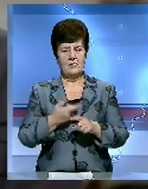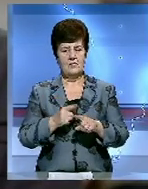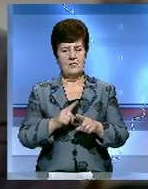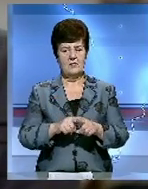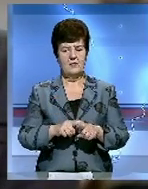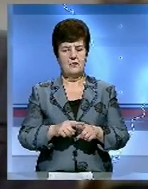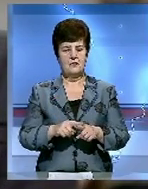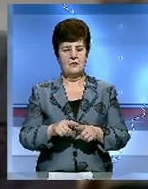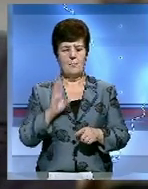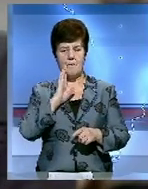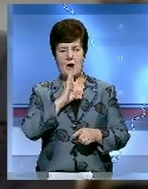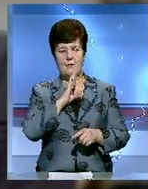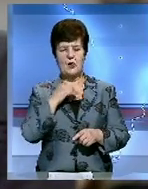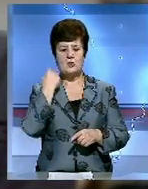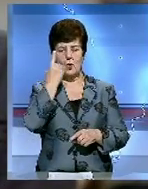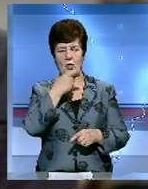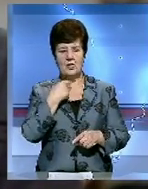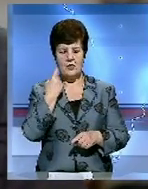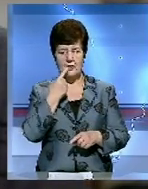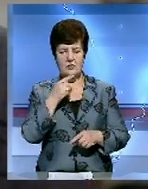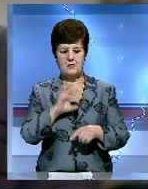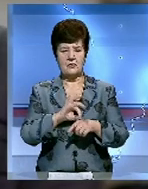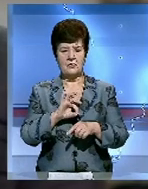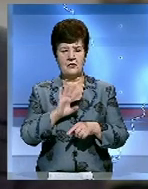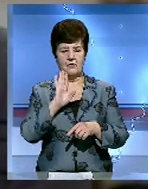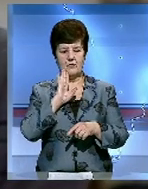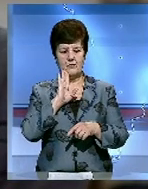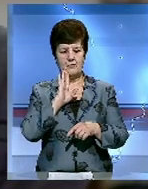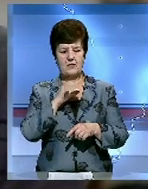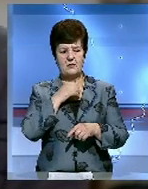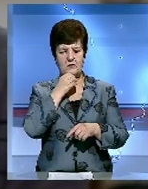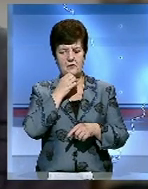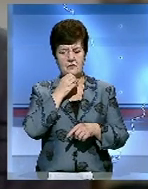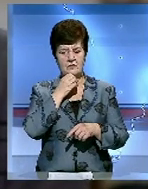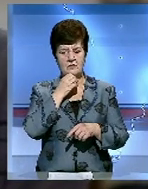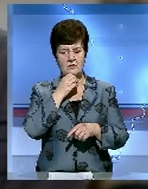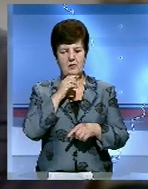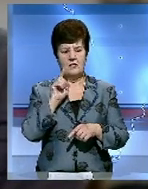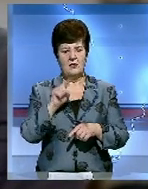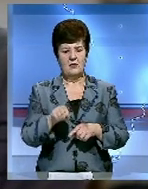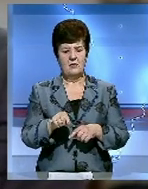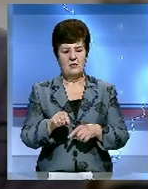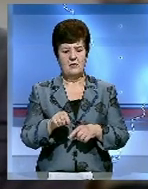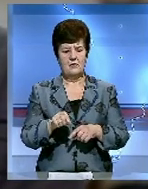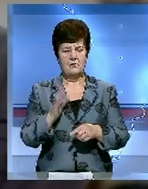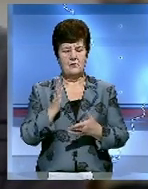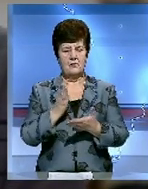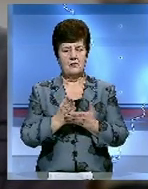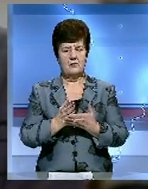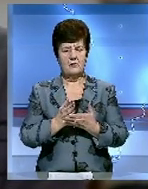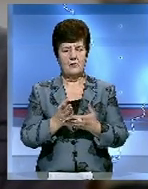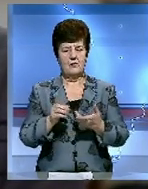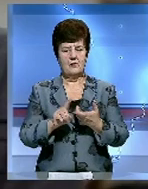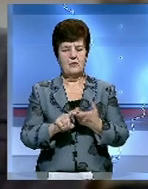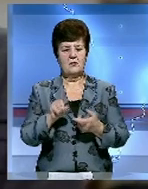что ВИЧ-инфекция – это инфекция, передающаяся, допустим, только тремя путями. Это половой путь от матери к ребенку или